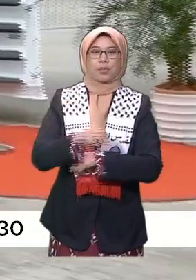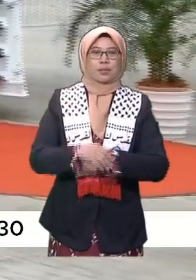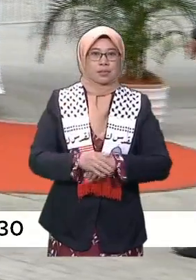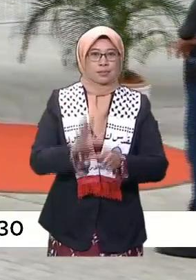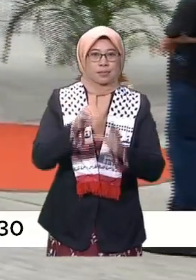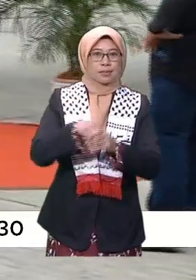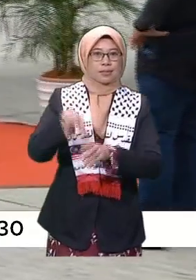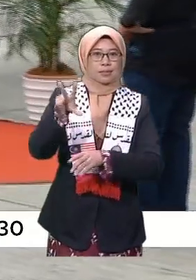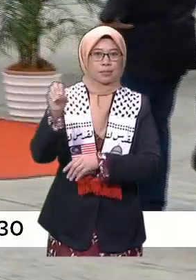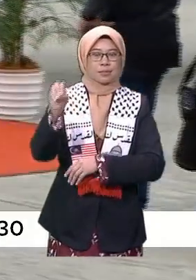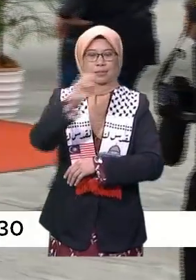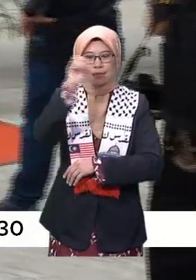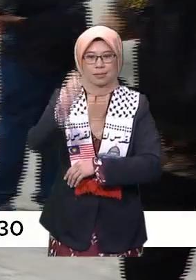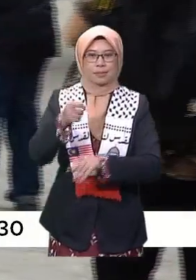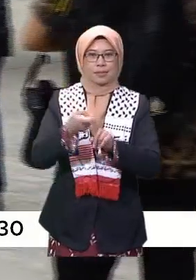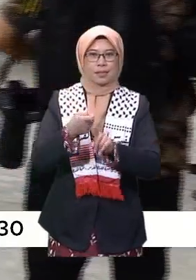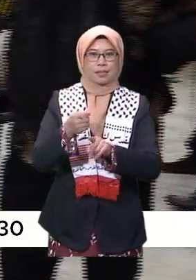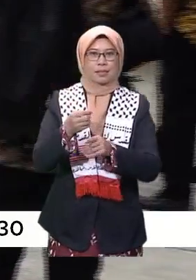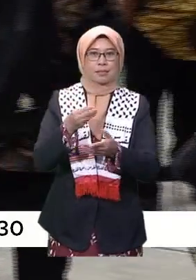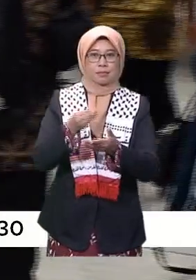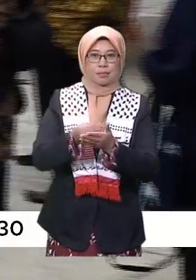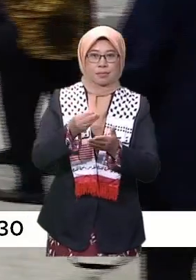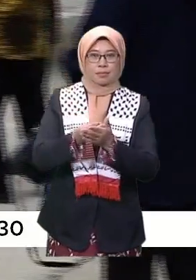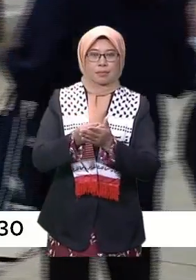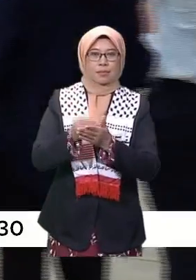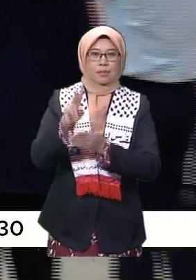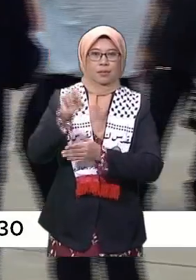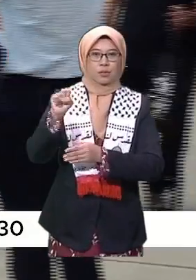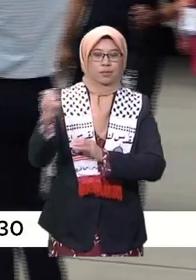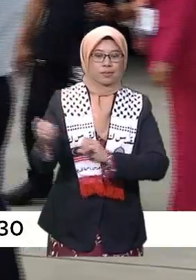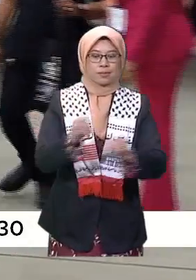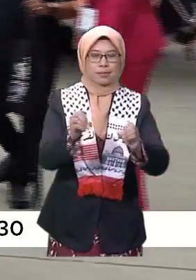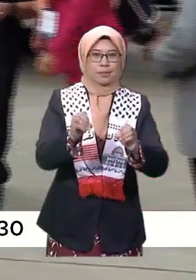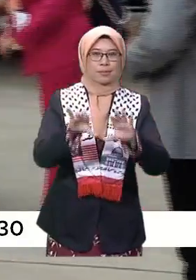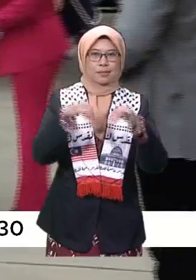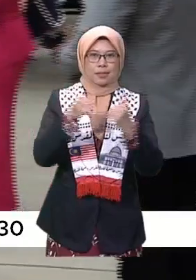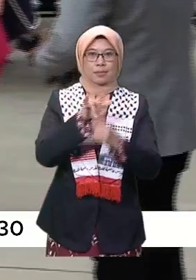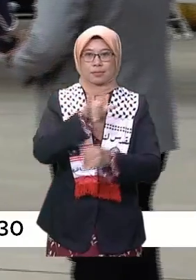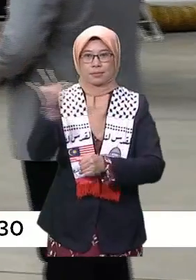meliputi 30% daripada kos operasi syarikat penerbangan,